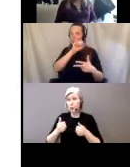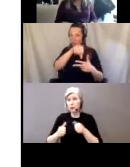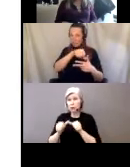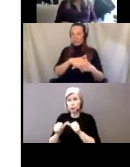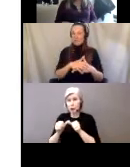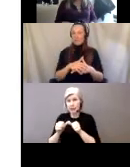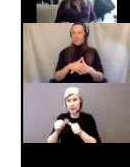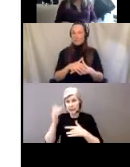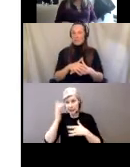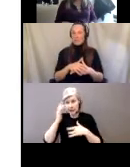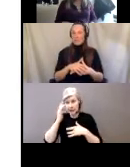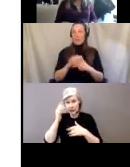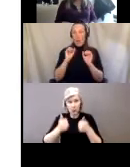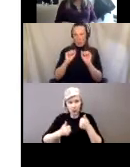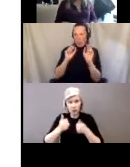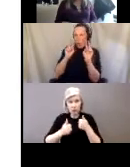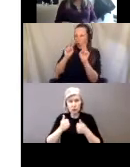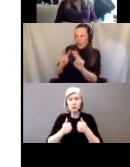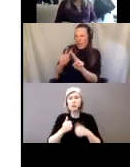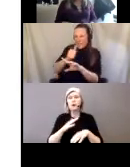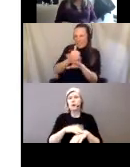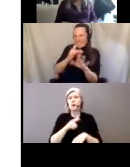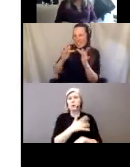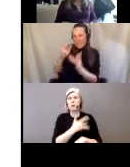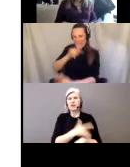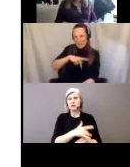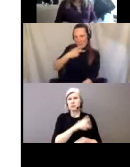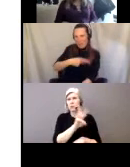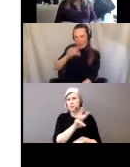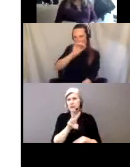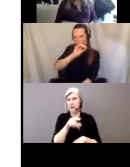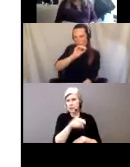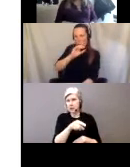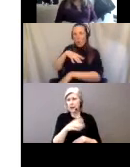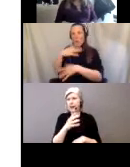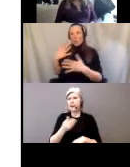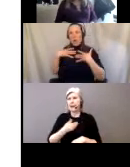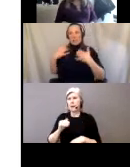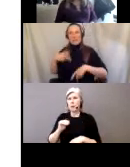Soit vous pouvez aller consulter les informations sur le site de la province ou sur le site de Santé publique Ottawa.